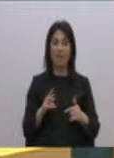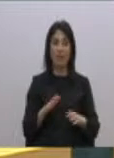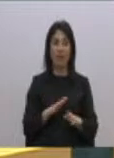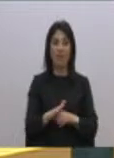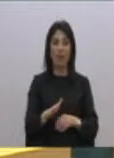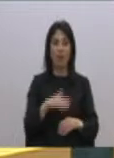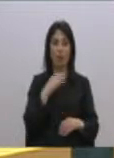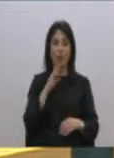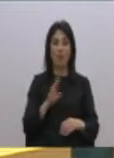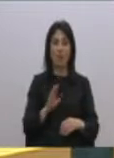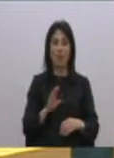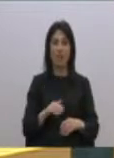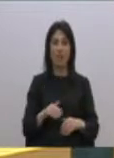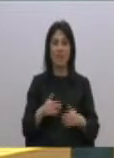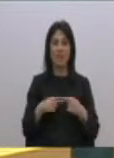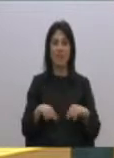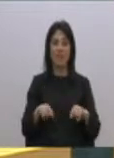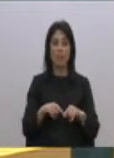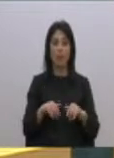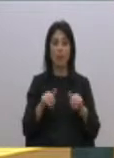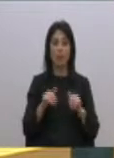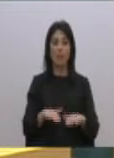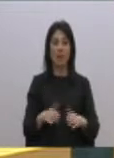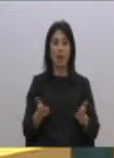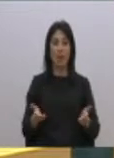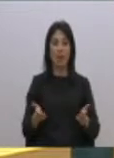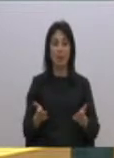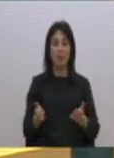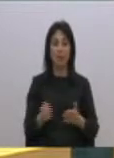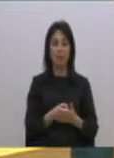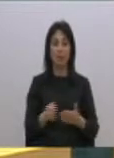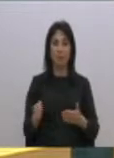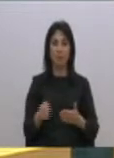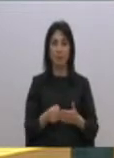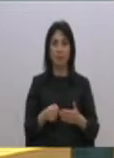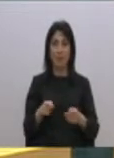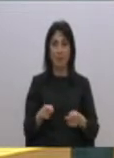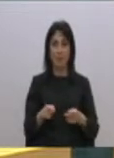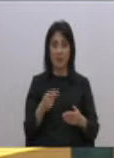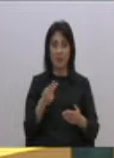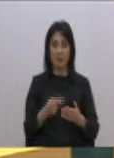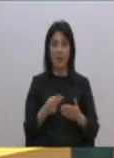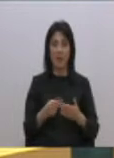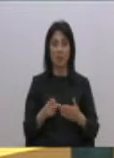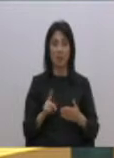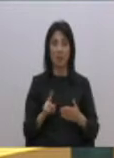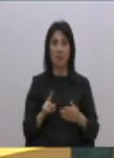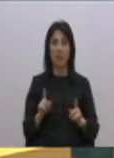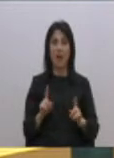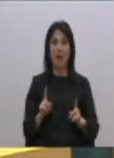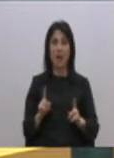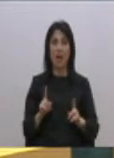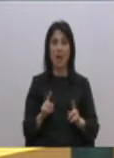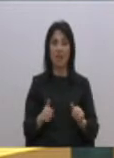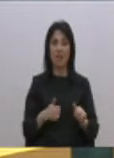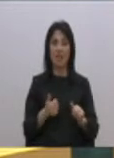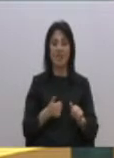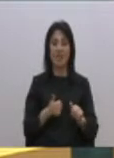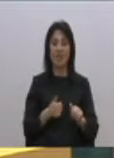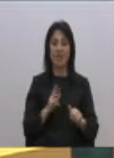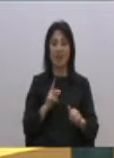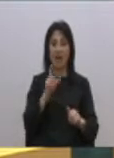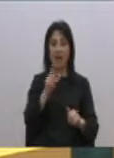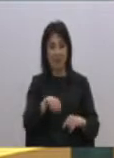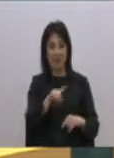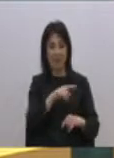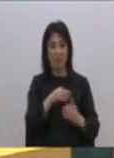ყოფნის საბჭოს გადაწყვეტილების მისაღებად. აი ზუსტად ეს ხო მიანიშნებს, რომ რაღაცა დევნა ხდება ამ კანდიდატის,